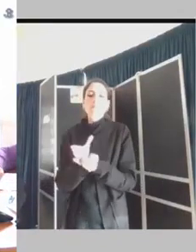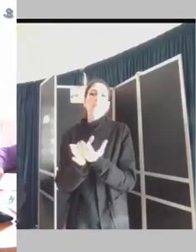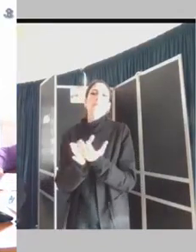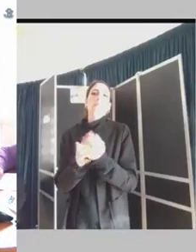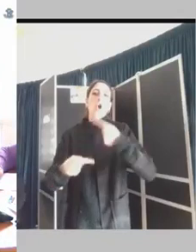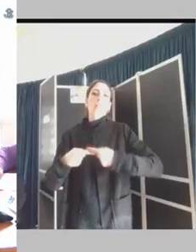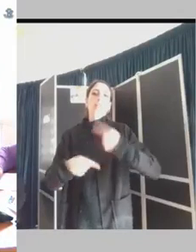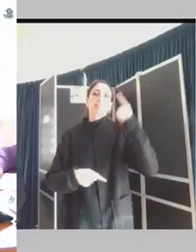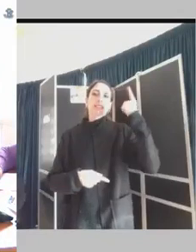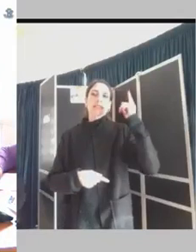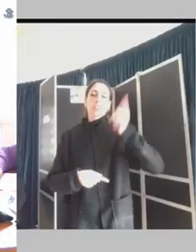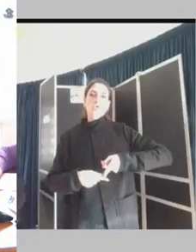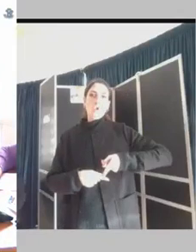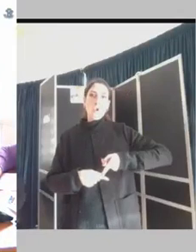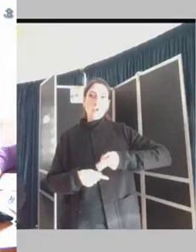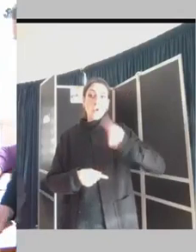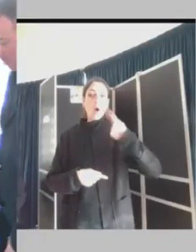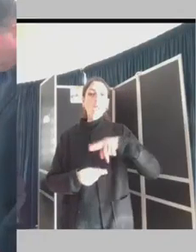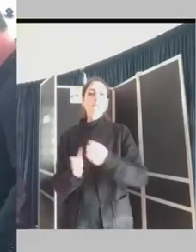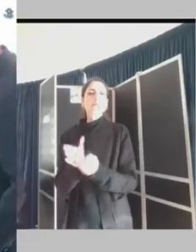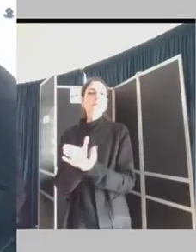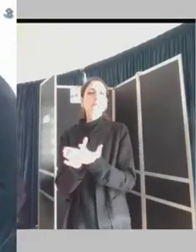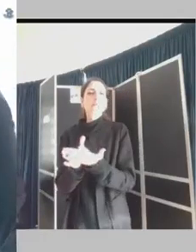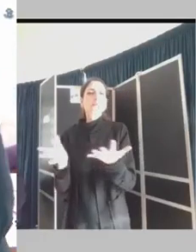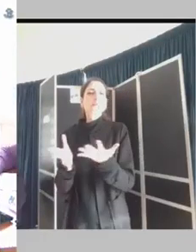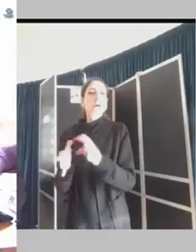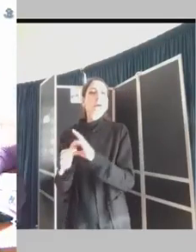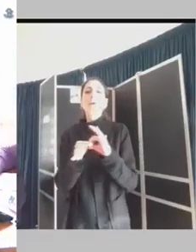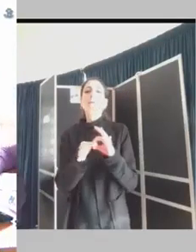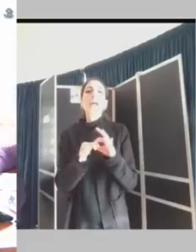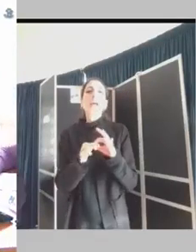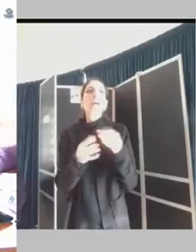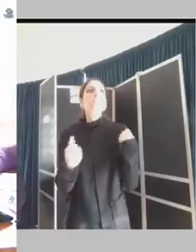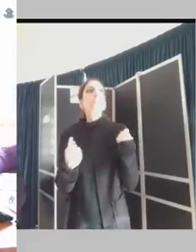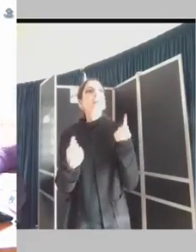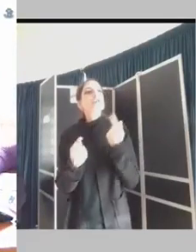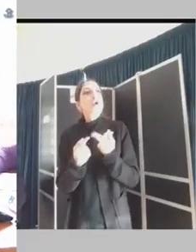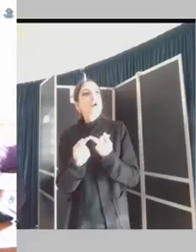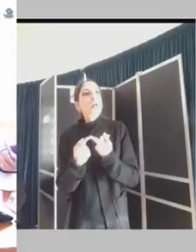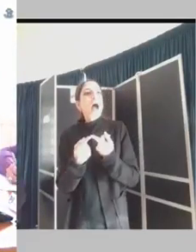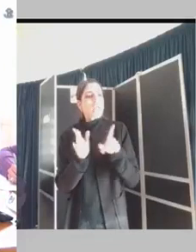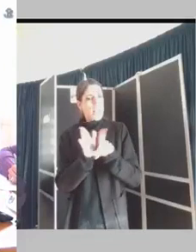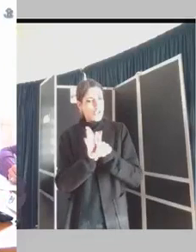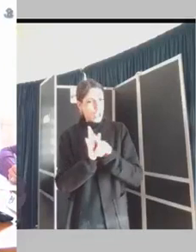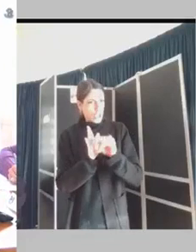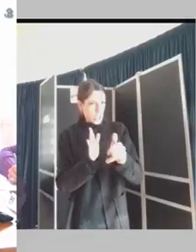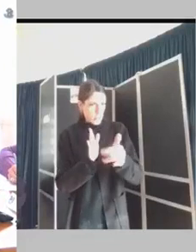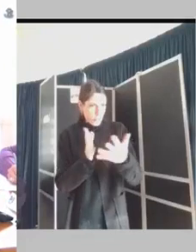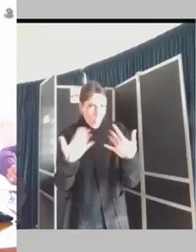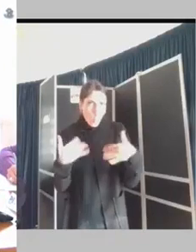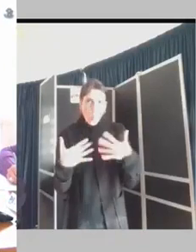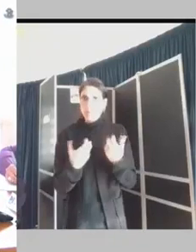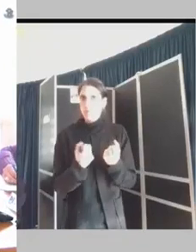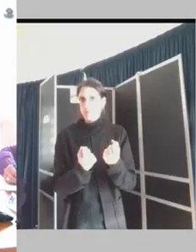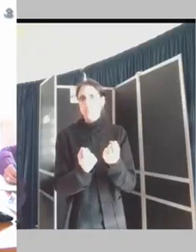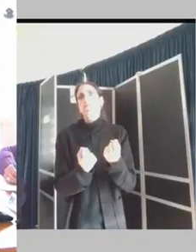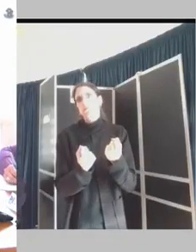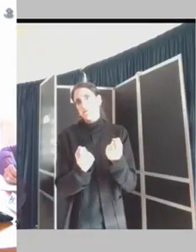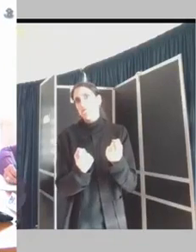le mancanze, tutte quelle che la legislazione ha fatto molto, anche se